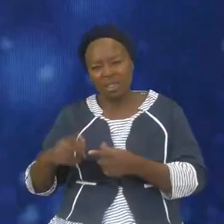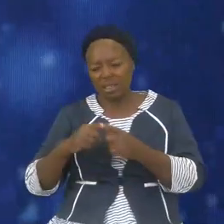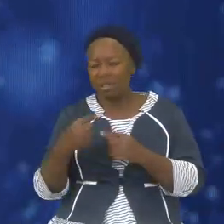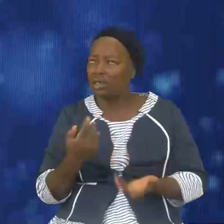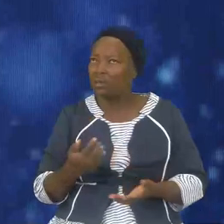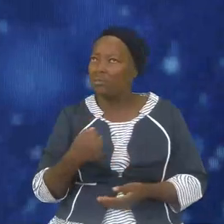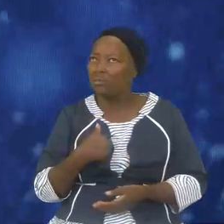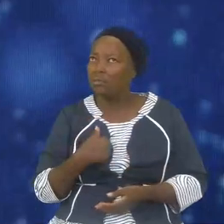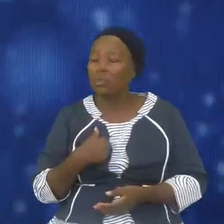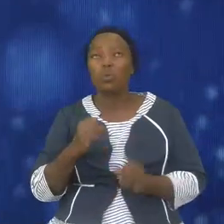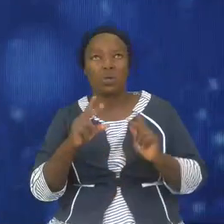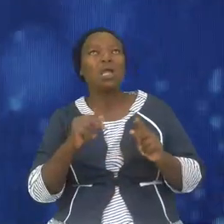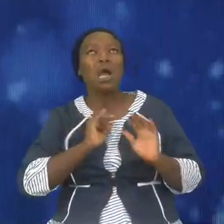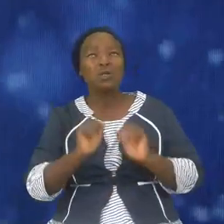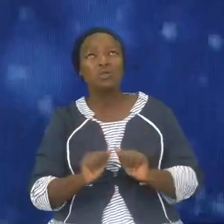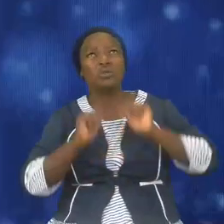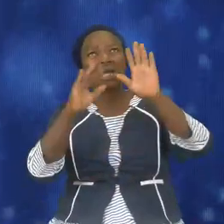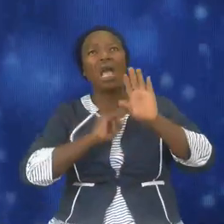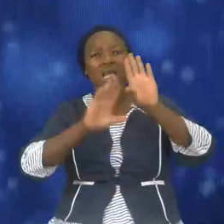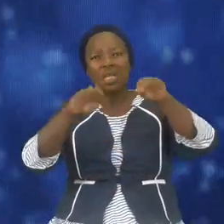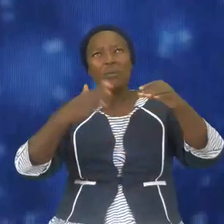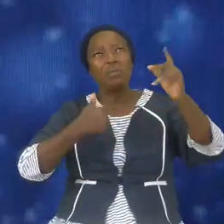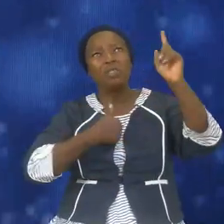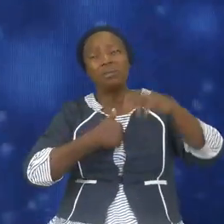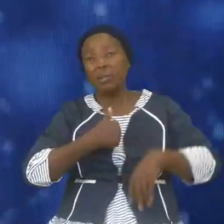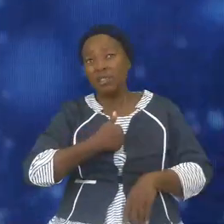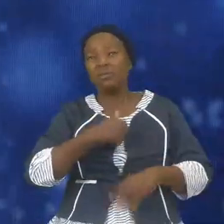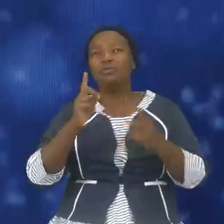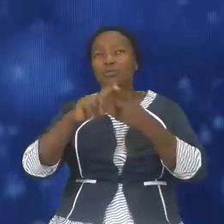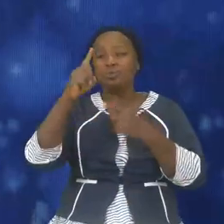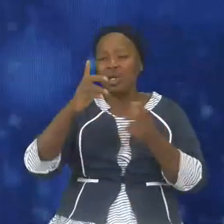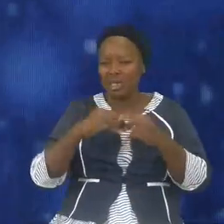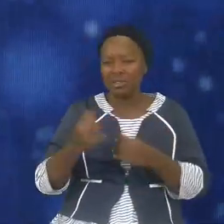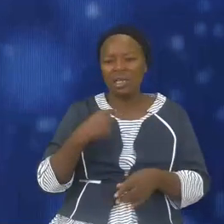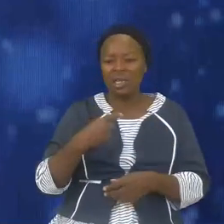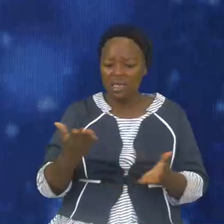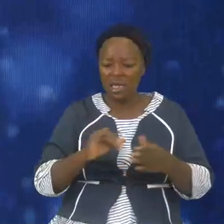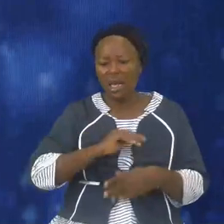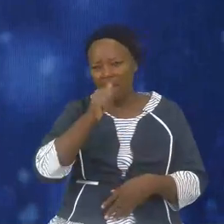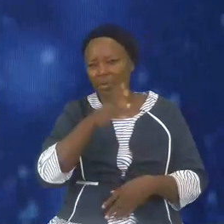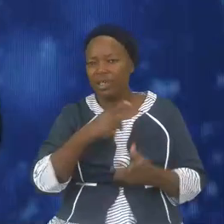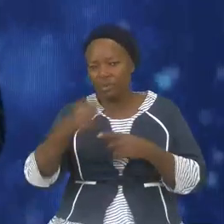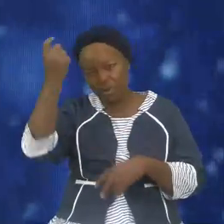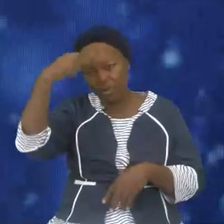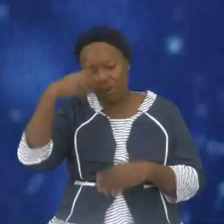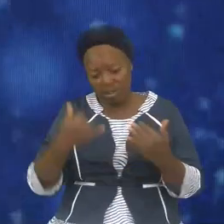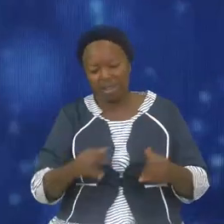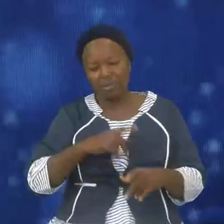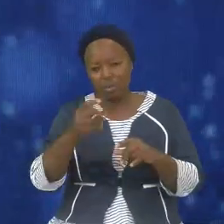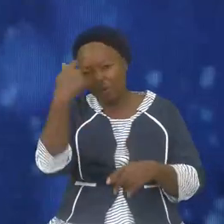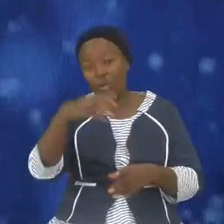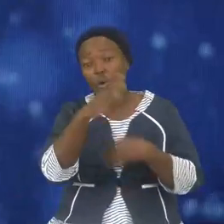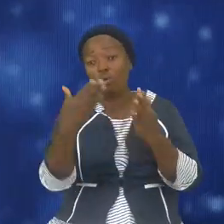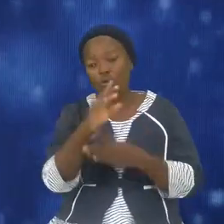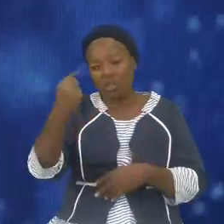me soumets, je me donne à toi. Me voici et tu es sage maintenant. Tu es intelligent maintenant. Tu es sage,